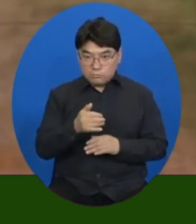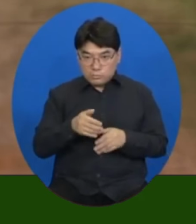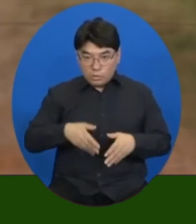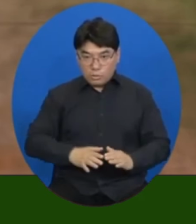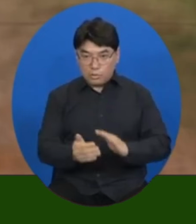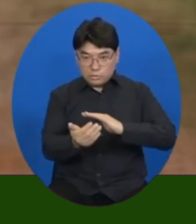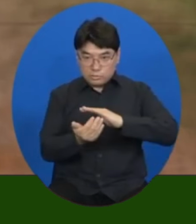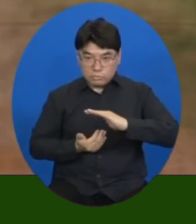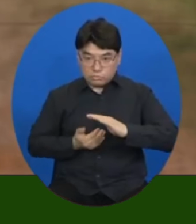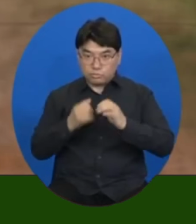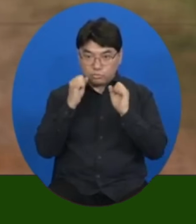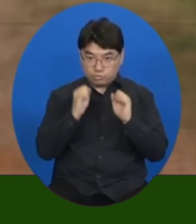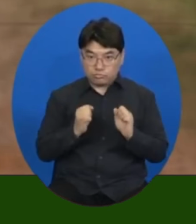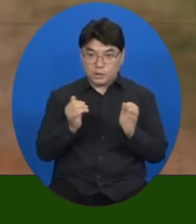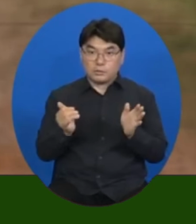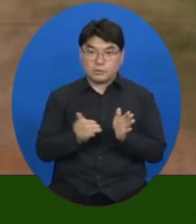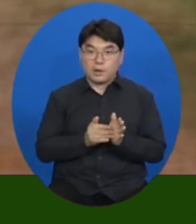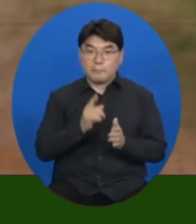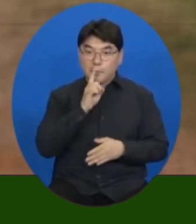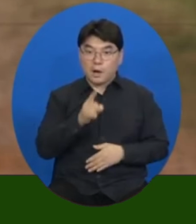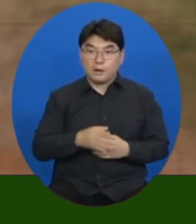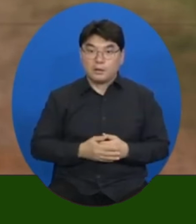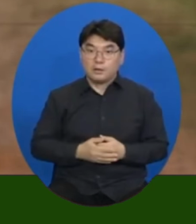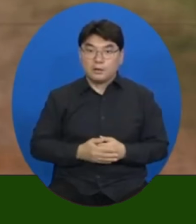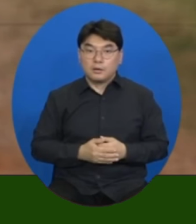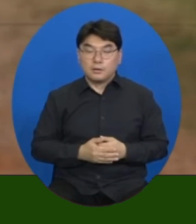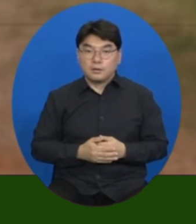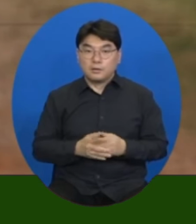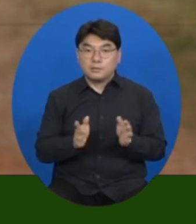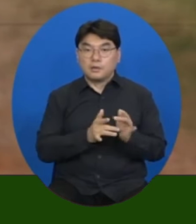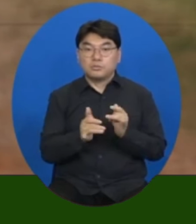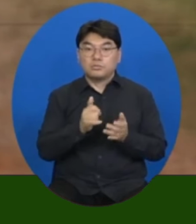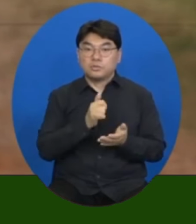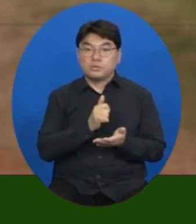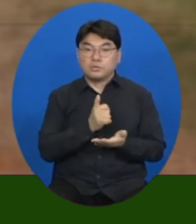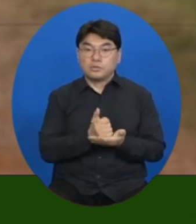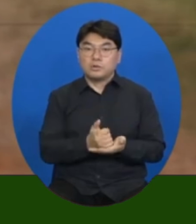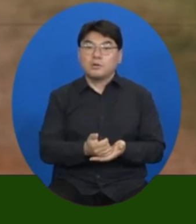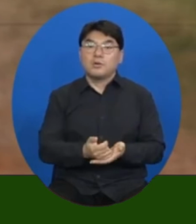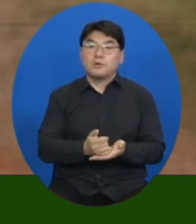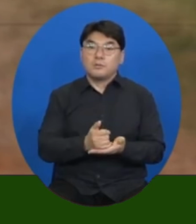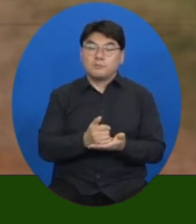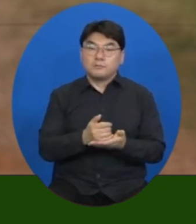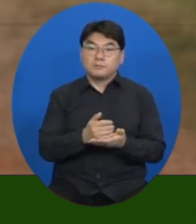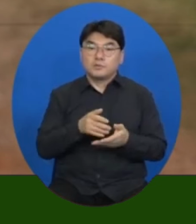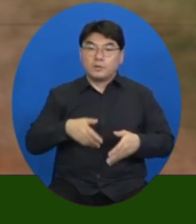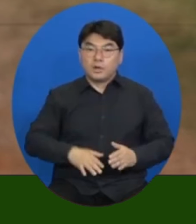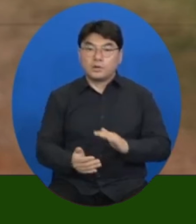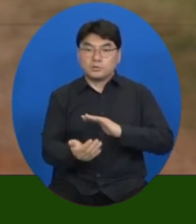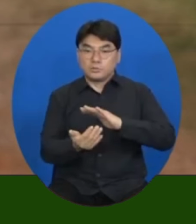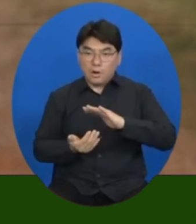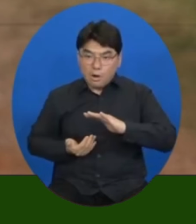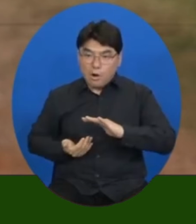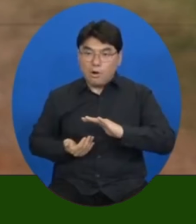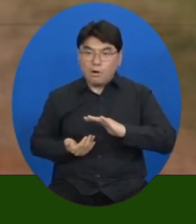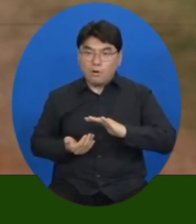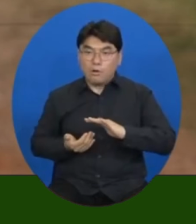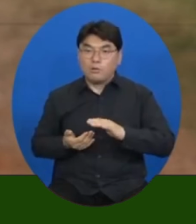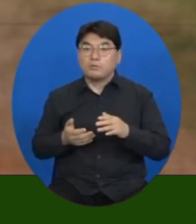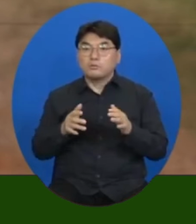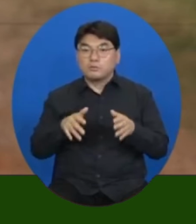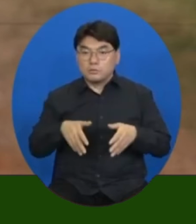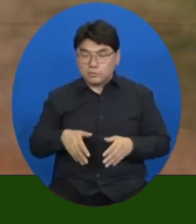존재했다 예수님이 태어나시기 수 백년 전에 태어난 아브라함보다 더 그 전에부터 존재했다고 말씀을